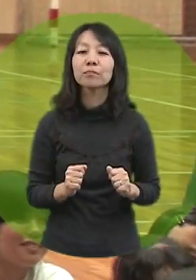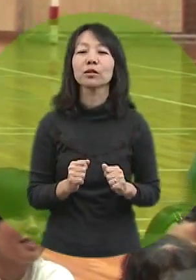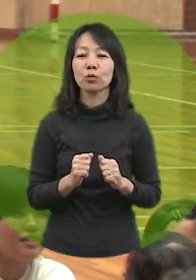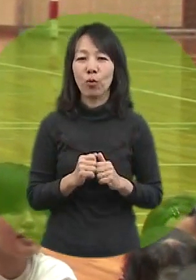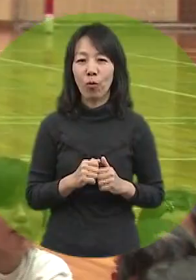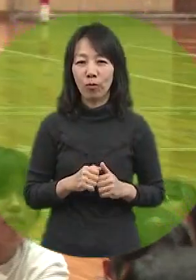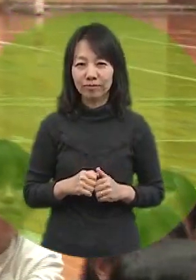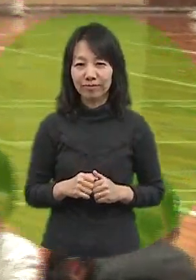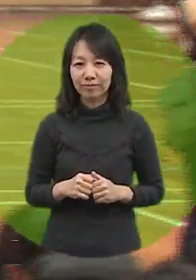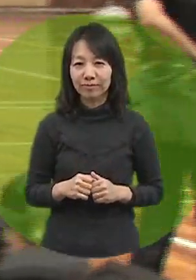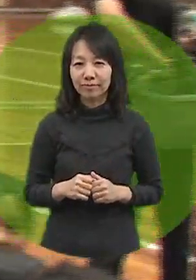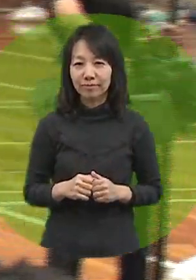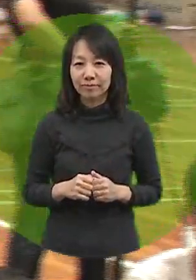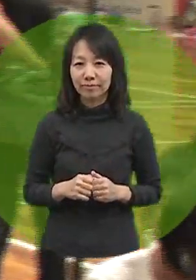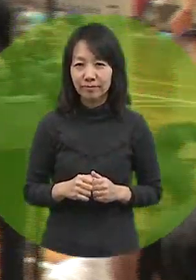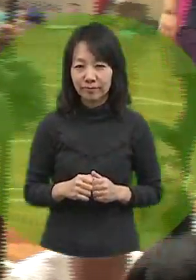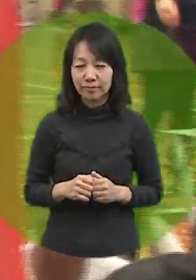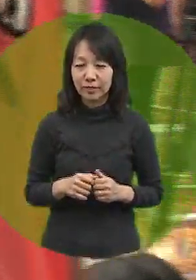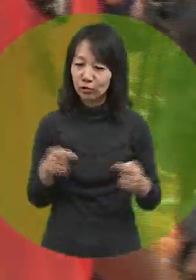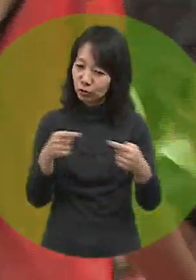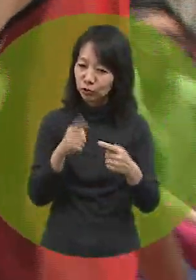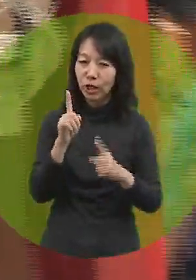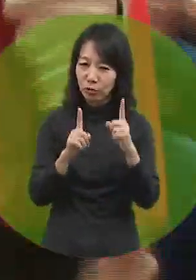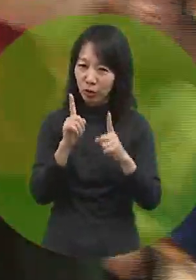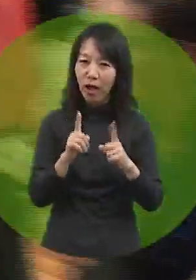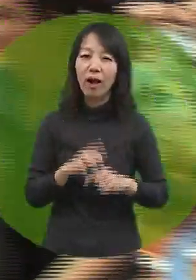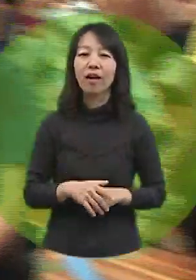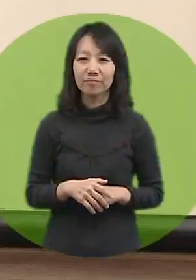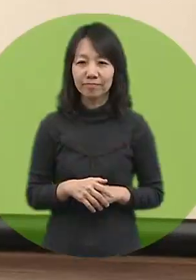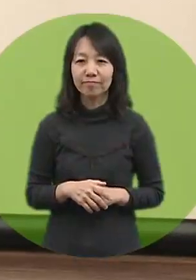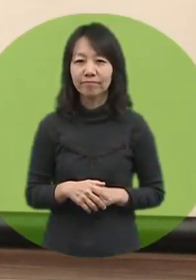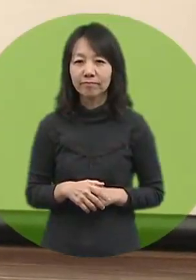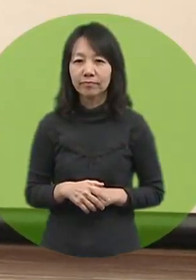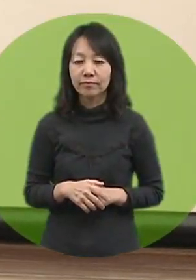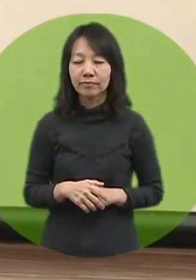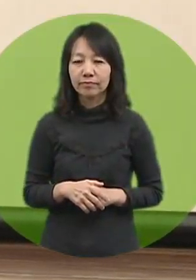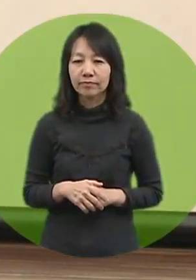じゃん。 やりましたか、やりましょう。